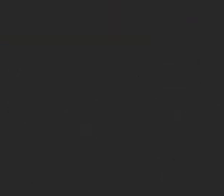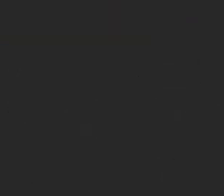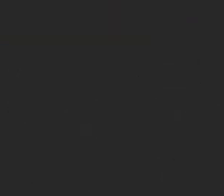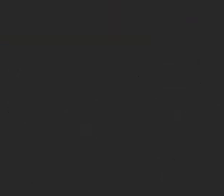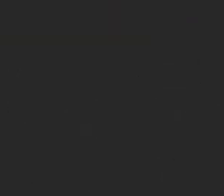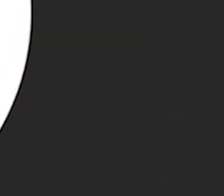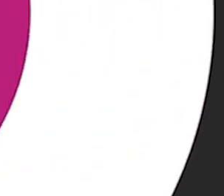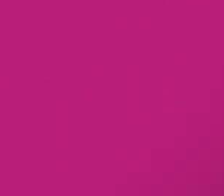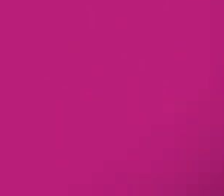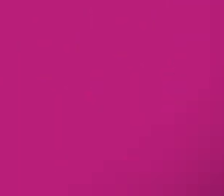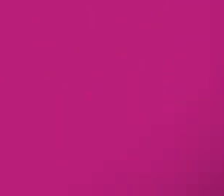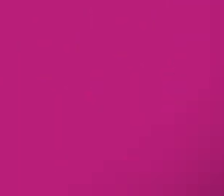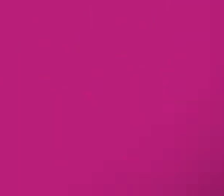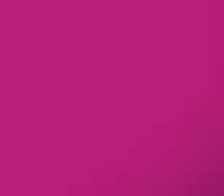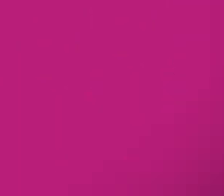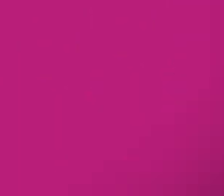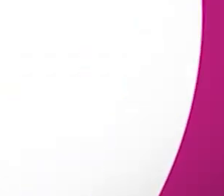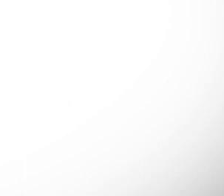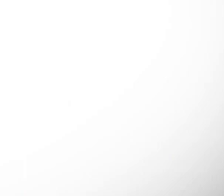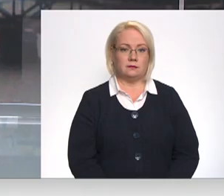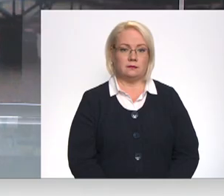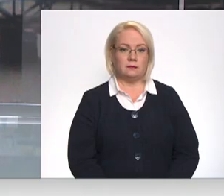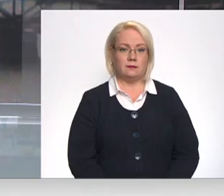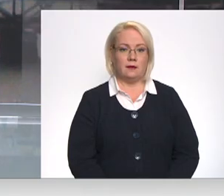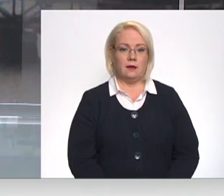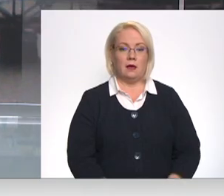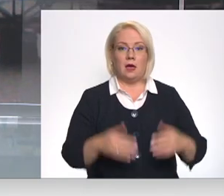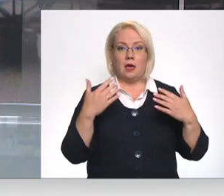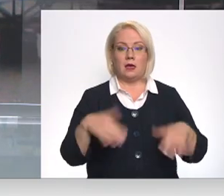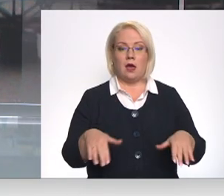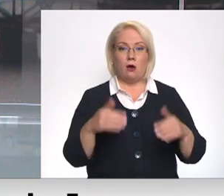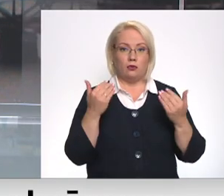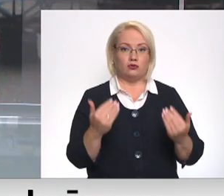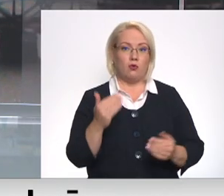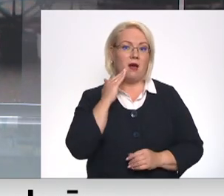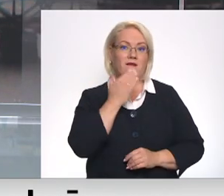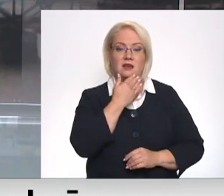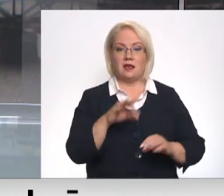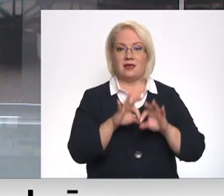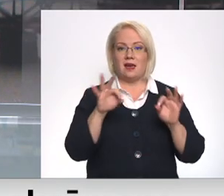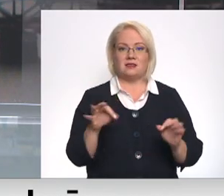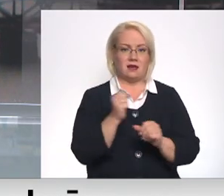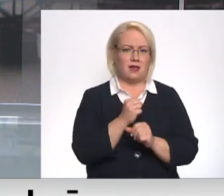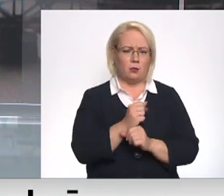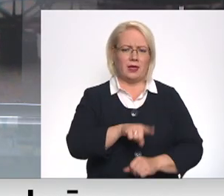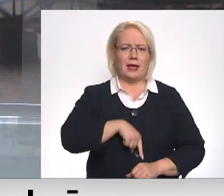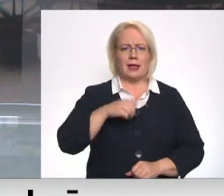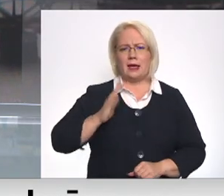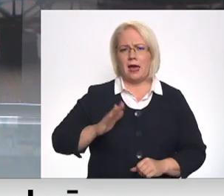Re, viss ēters ir te! Jau šovasar bija jāsāk darboties ilgi